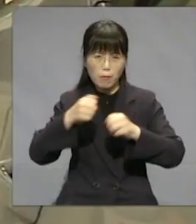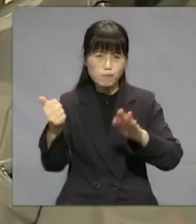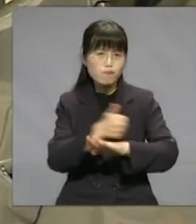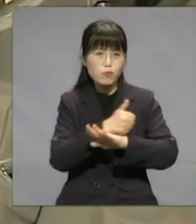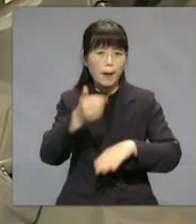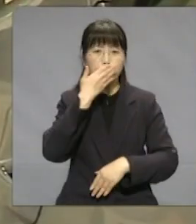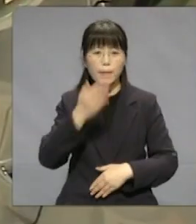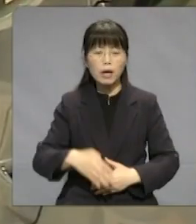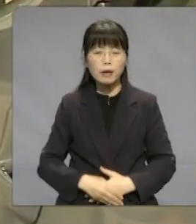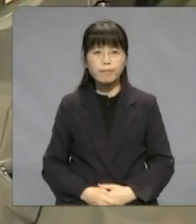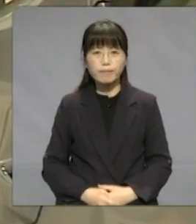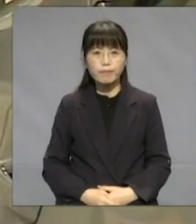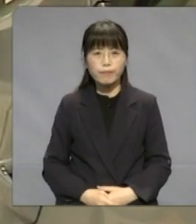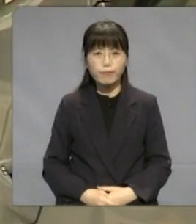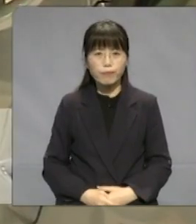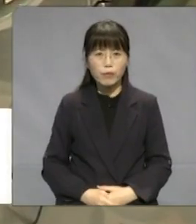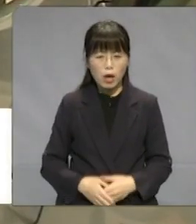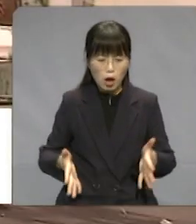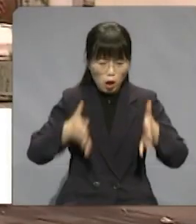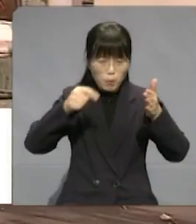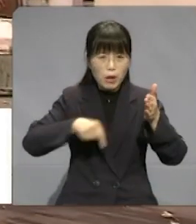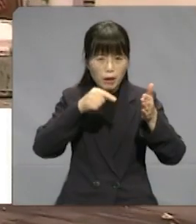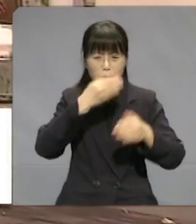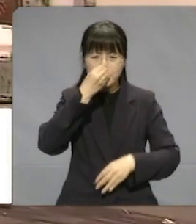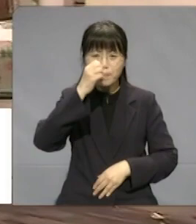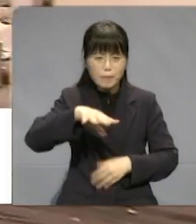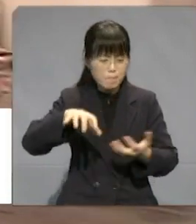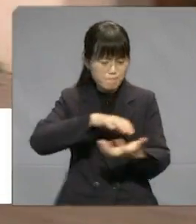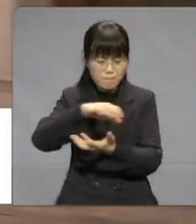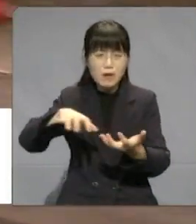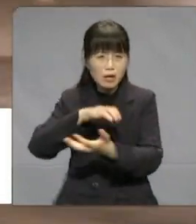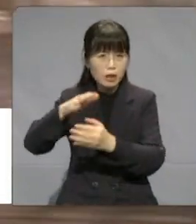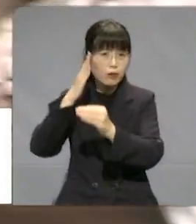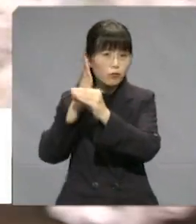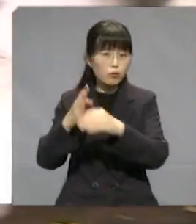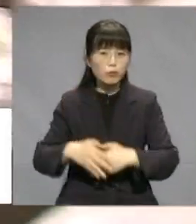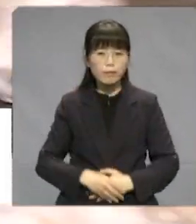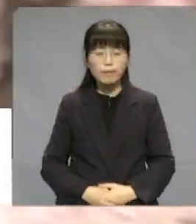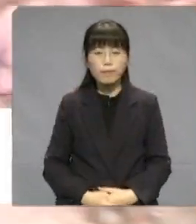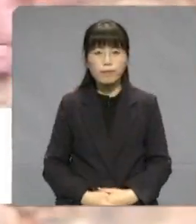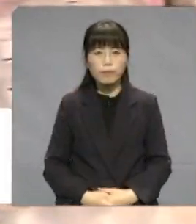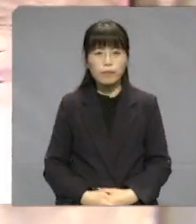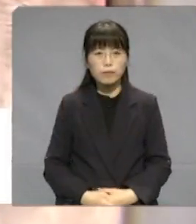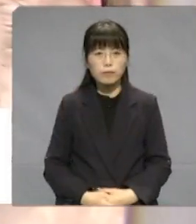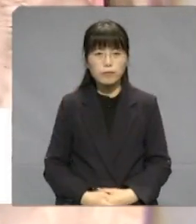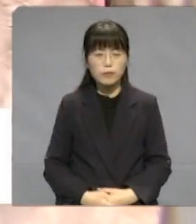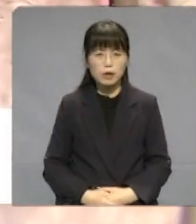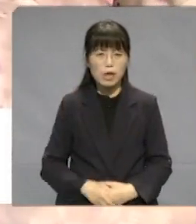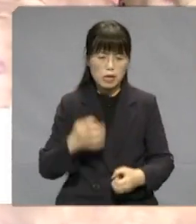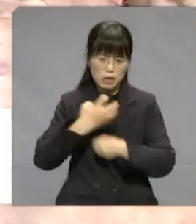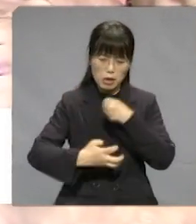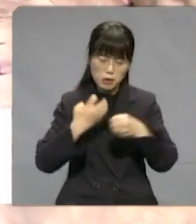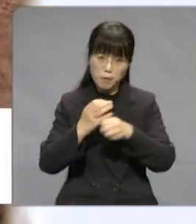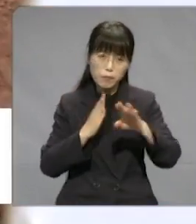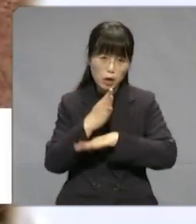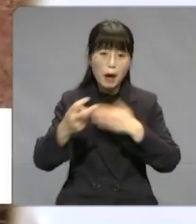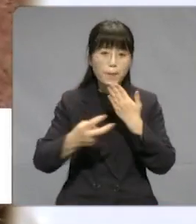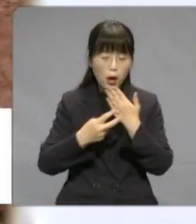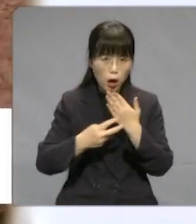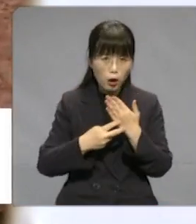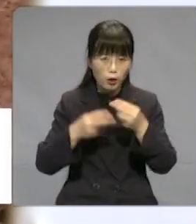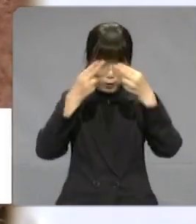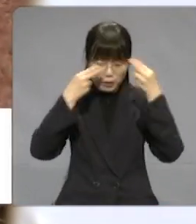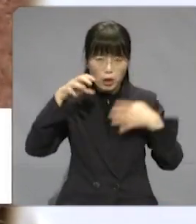수 있습니다. 건물 안에는 쓰레기들이 어지럽게 널려 있습니다. 40년 넘게